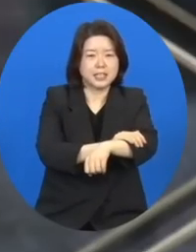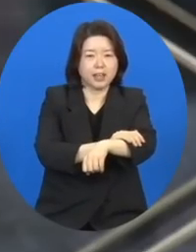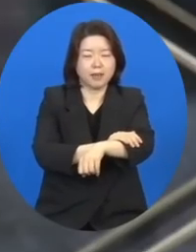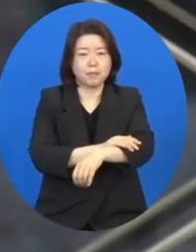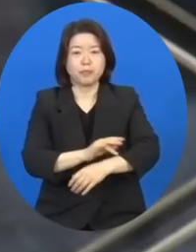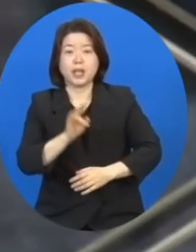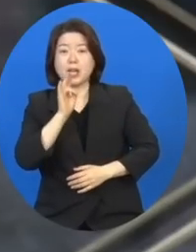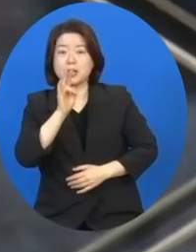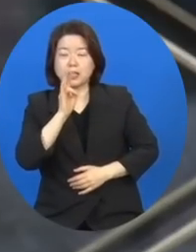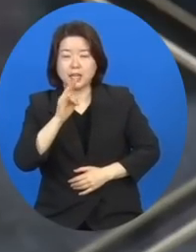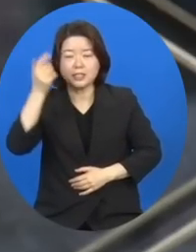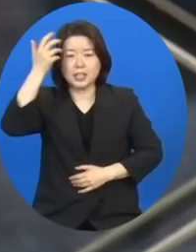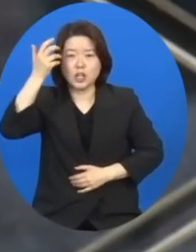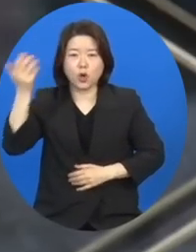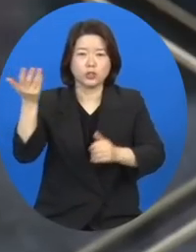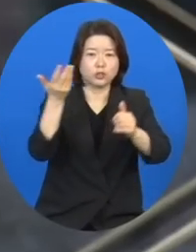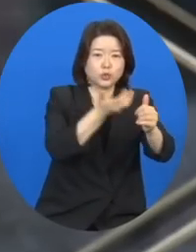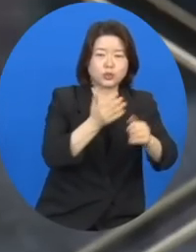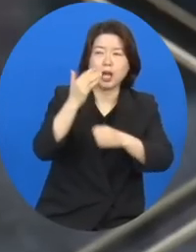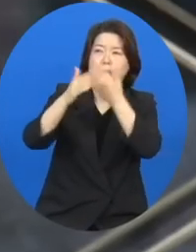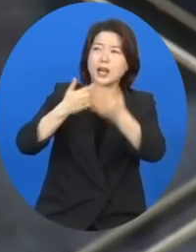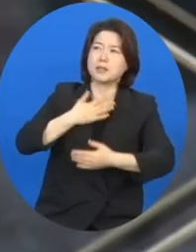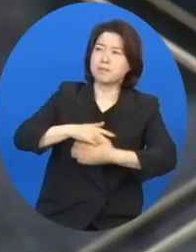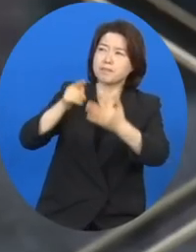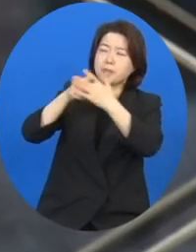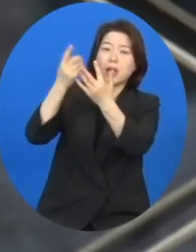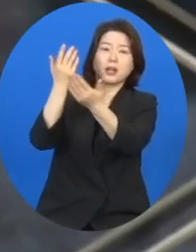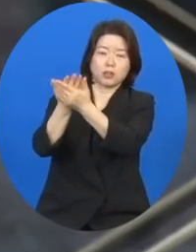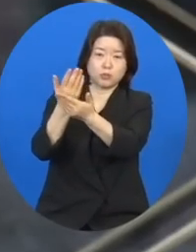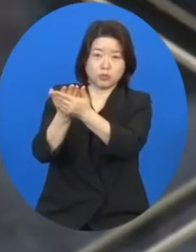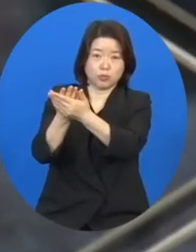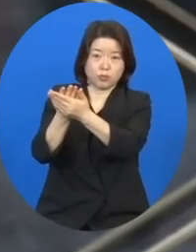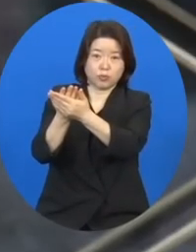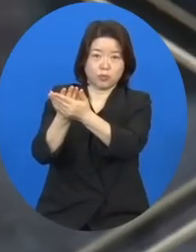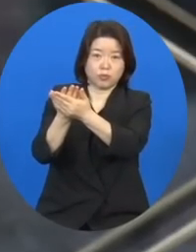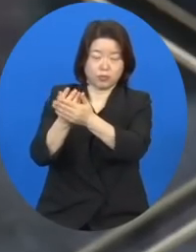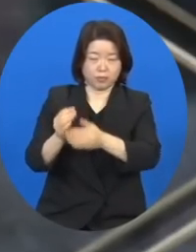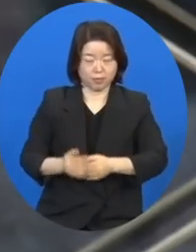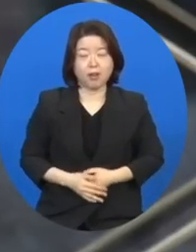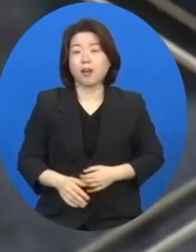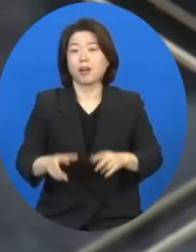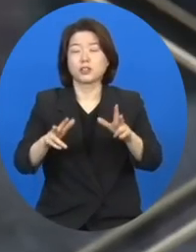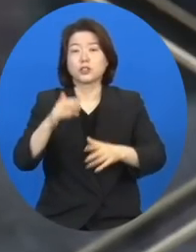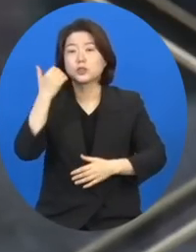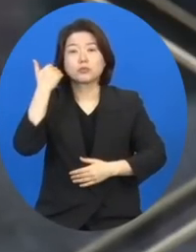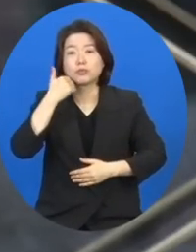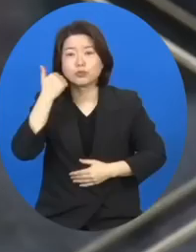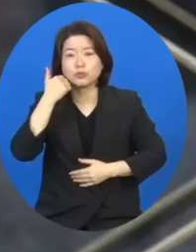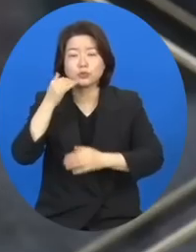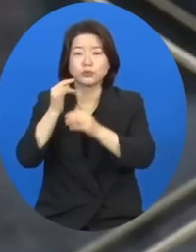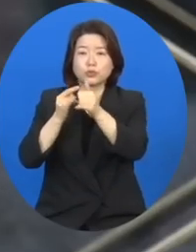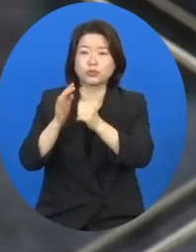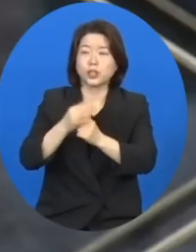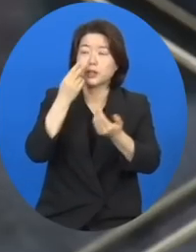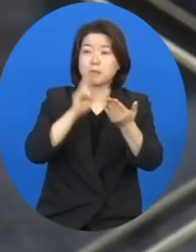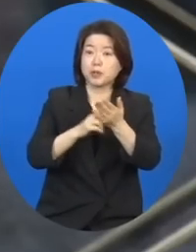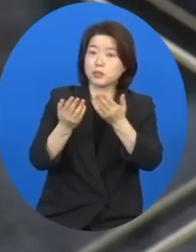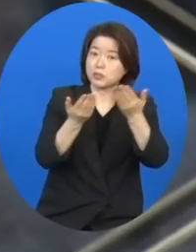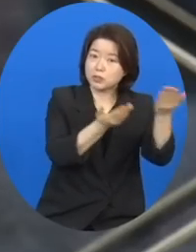하나님을 알게 하시고 하나님을 알게 달라고 기도를 하고 있습니다. 자, 지금 누구에게 지금 편지를 쓰고